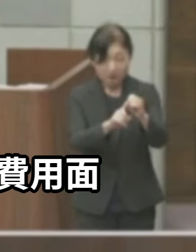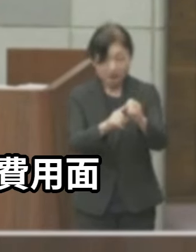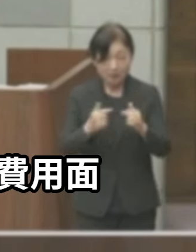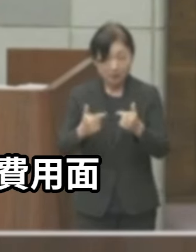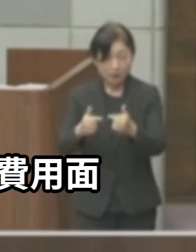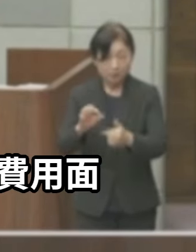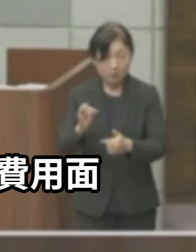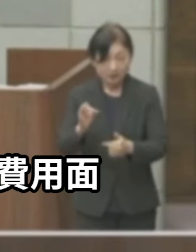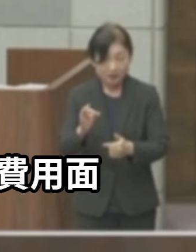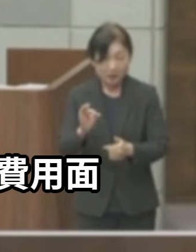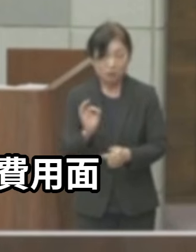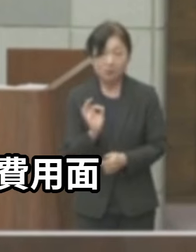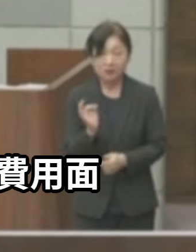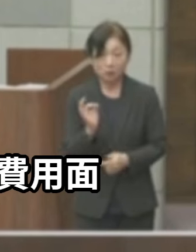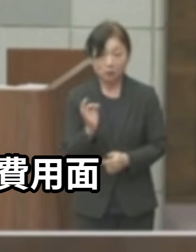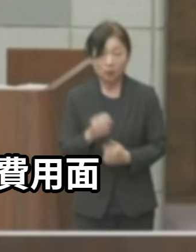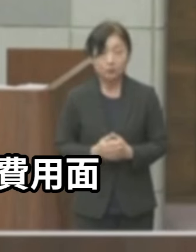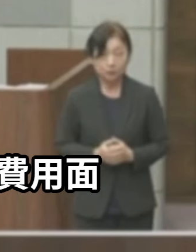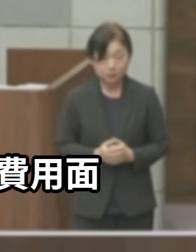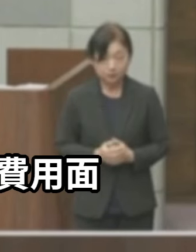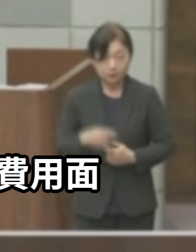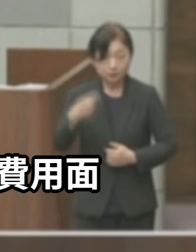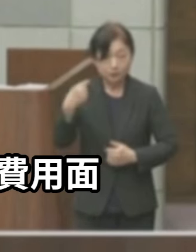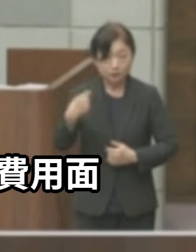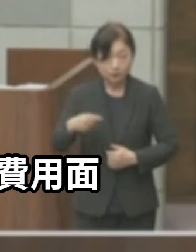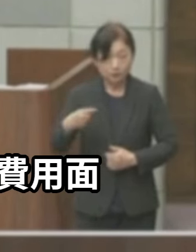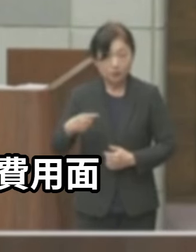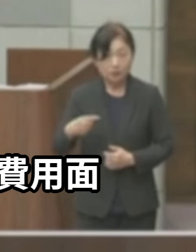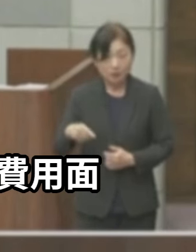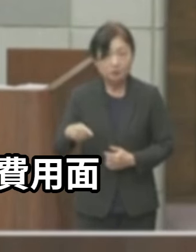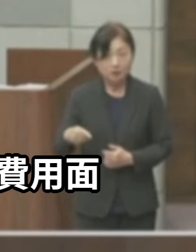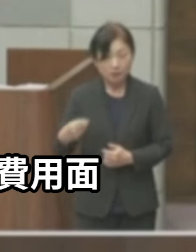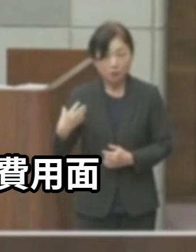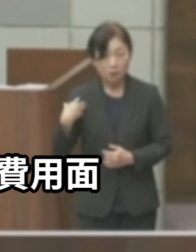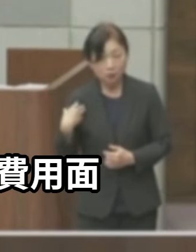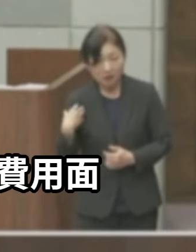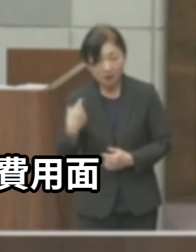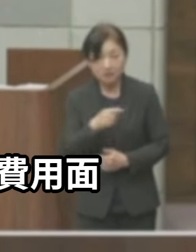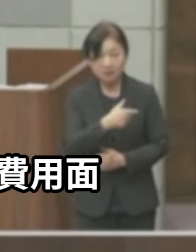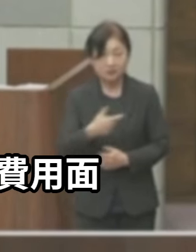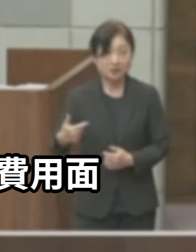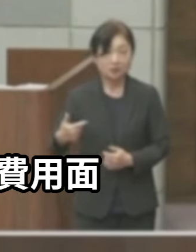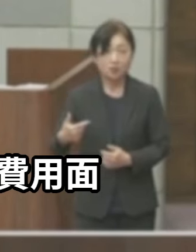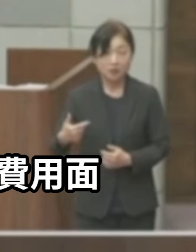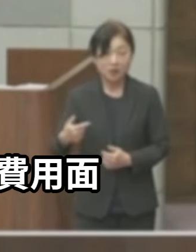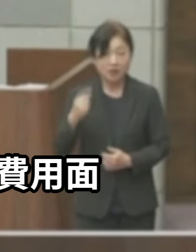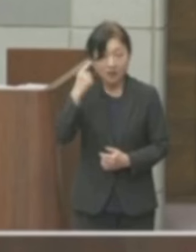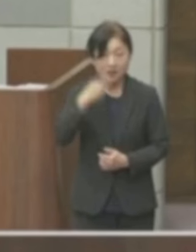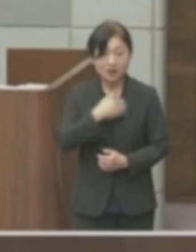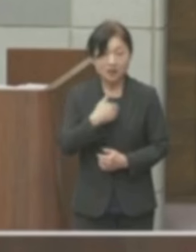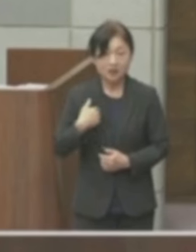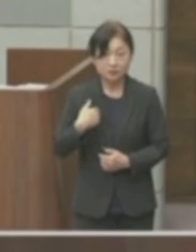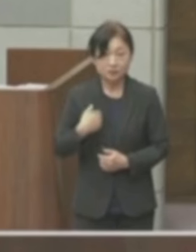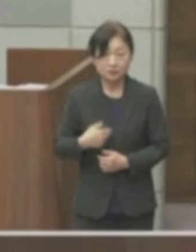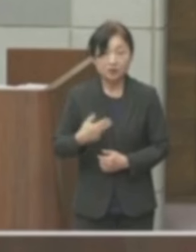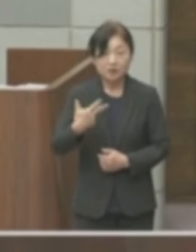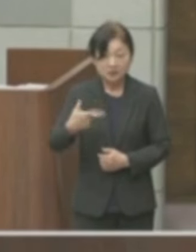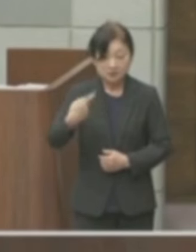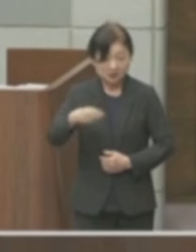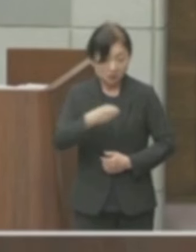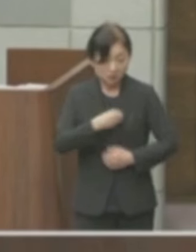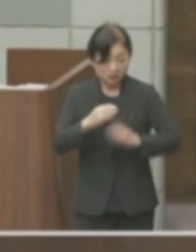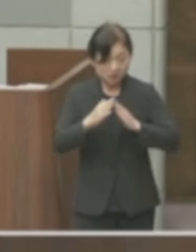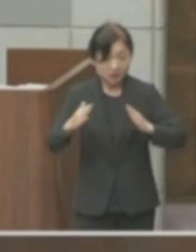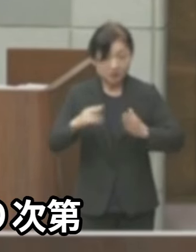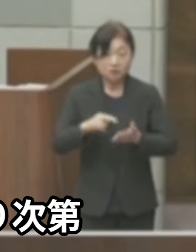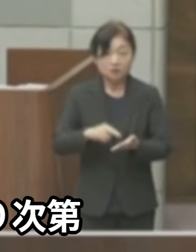ス代等の費用面、教員の負担等が挙げられます。市教育委員会とし